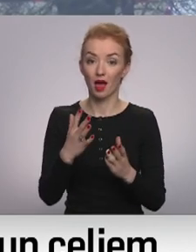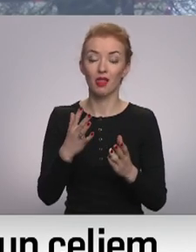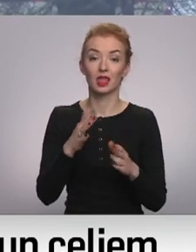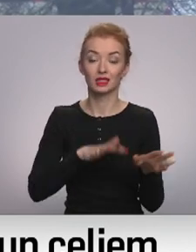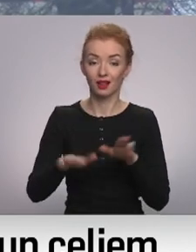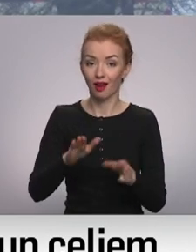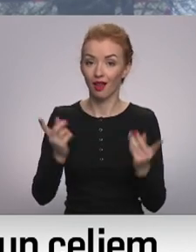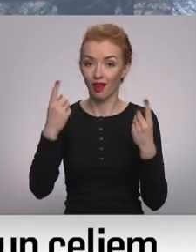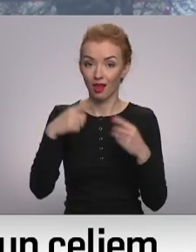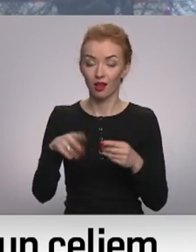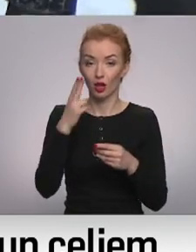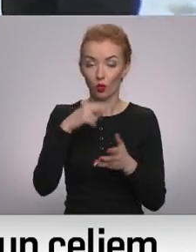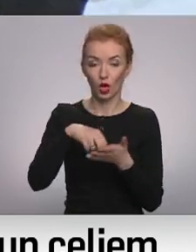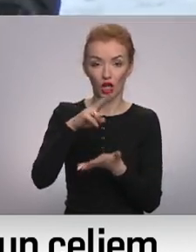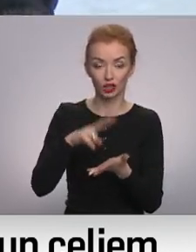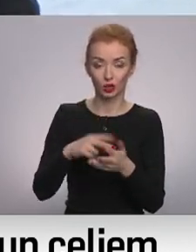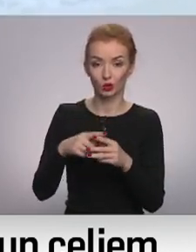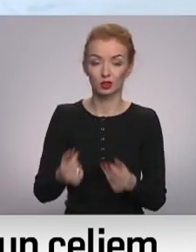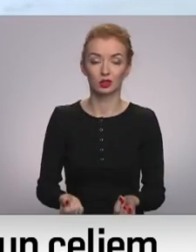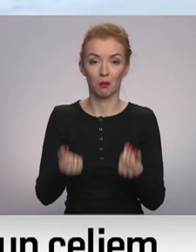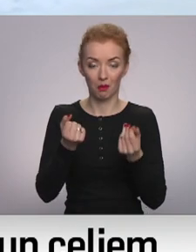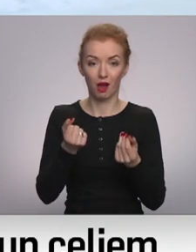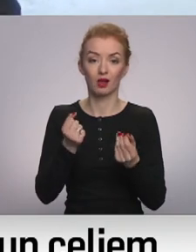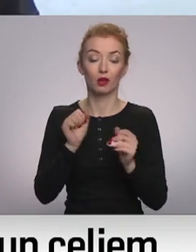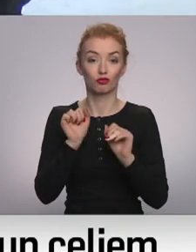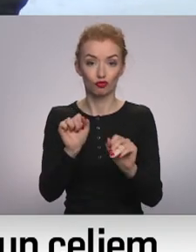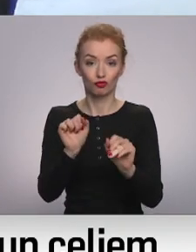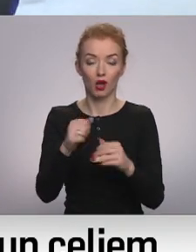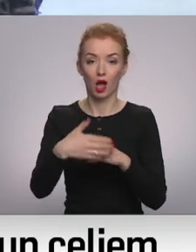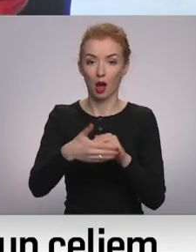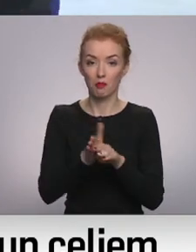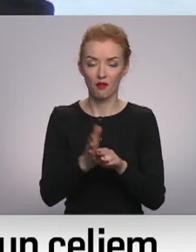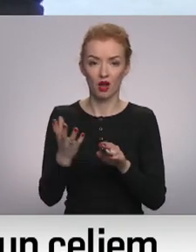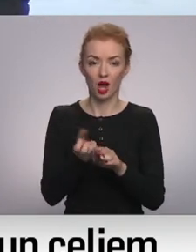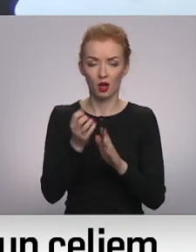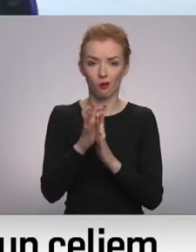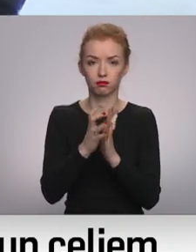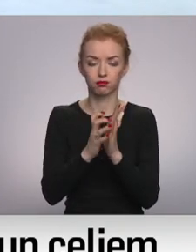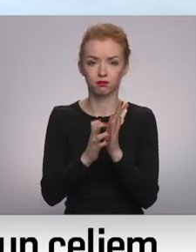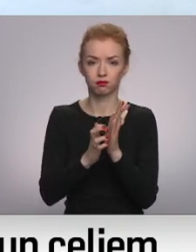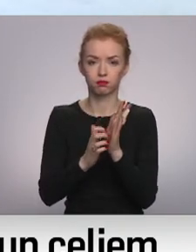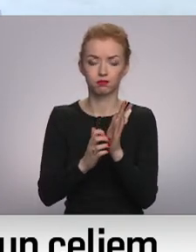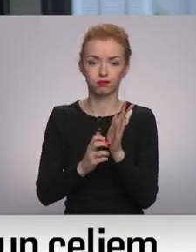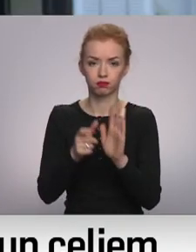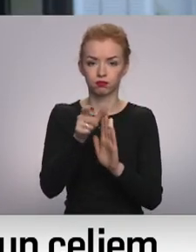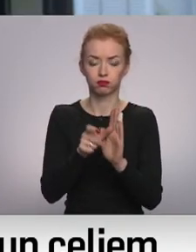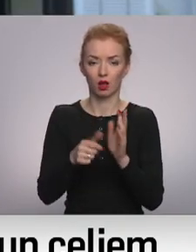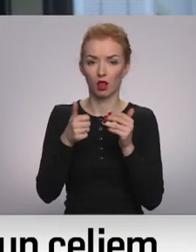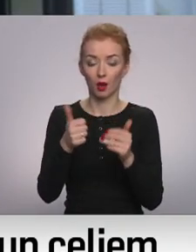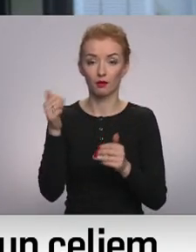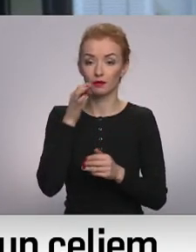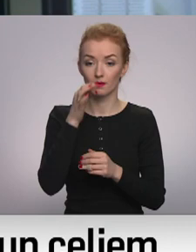slidenajā laikā no krišanas un smagu traumu gūšanas var pasargāt apavier ziemīgajiem laikapstākļiem piemērotu zoli. Viens